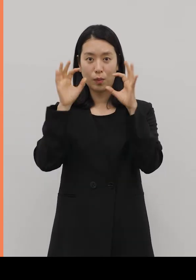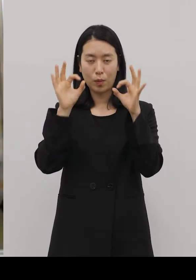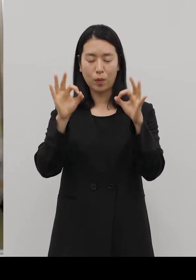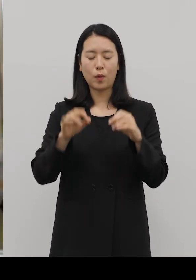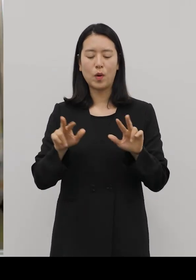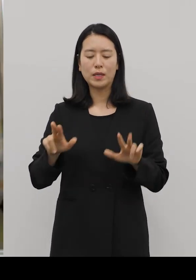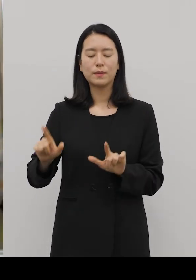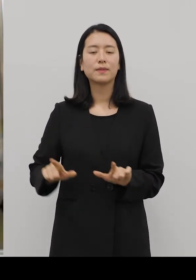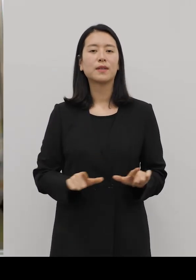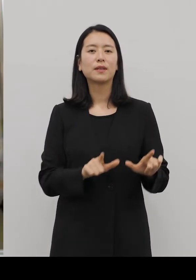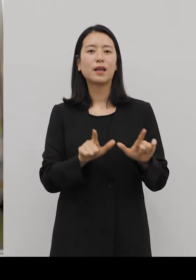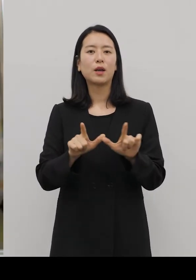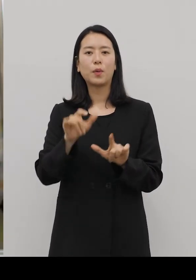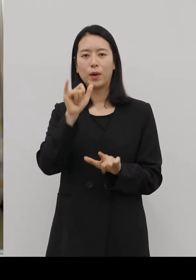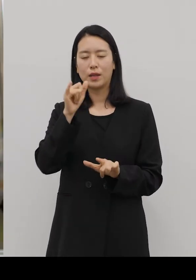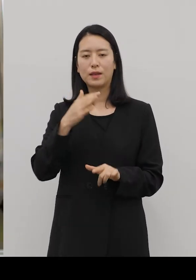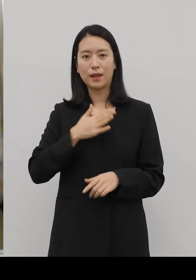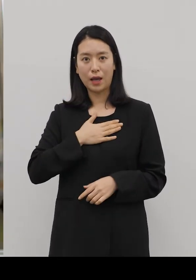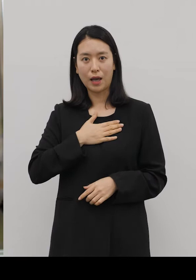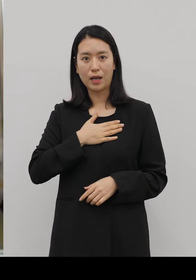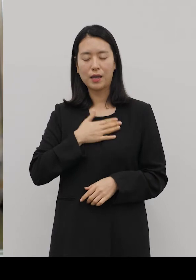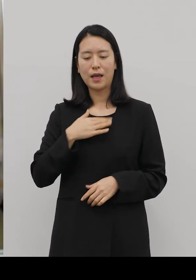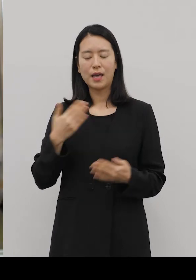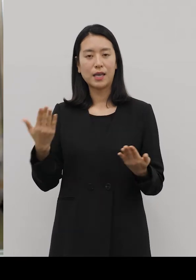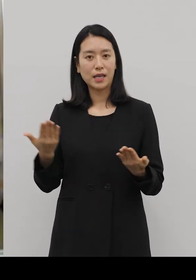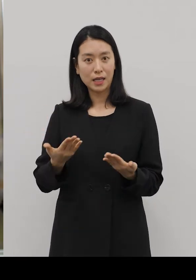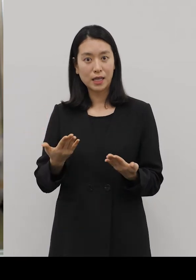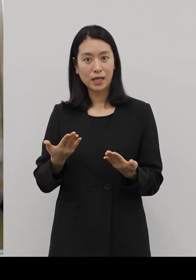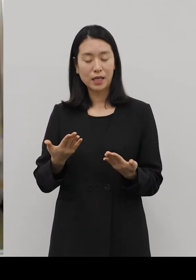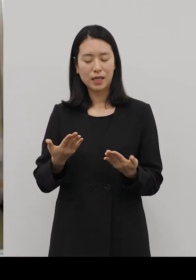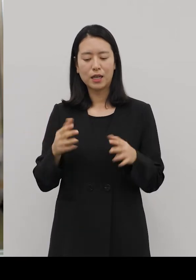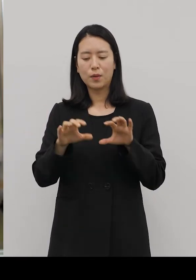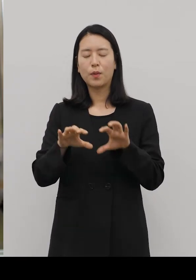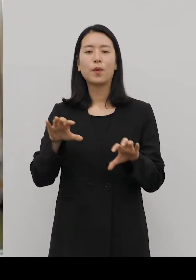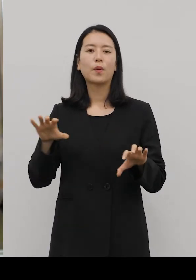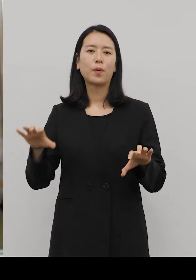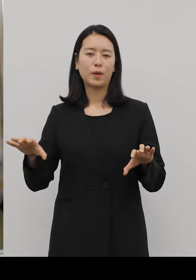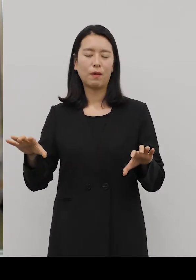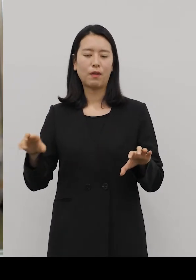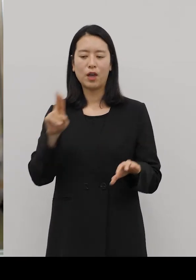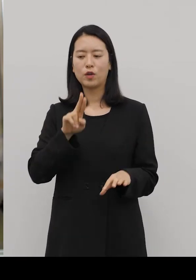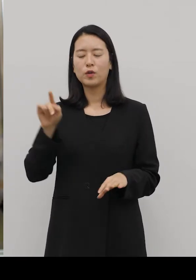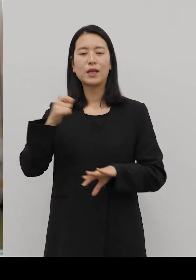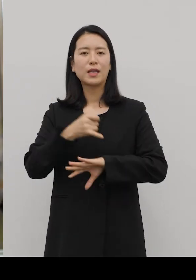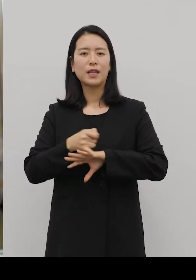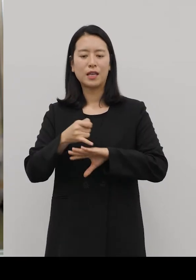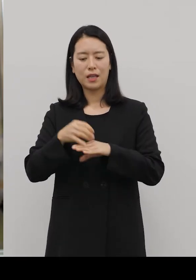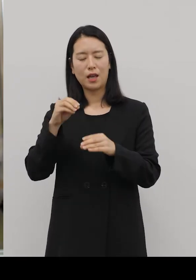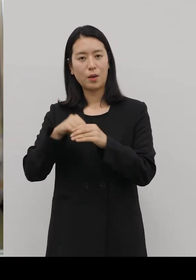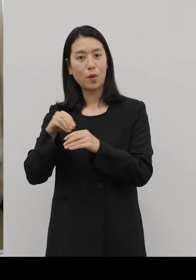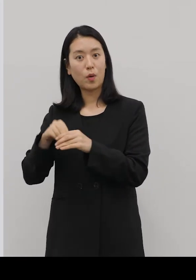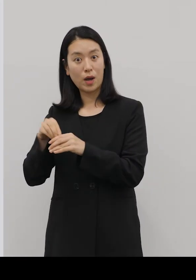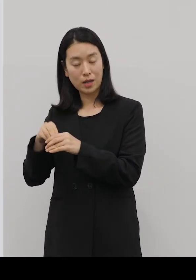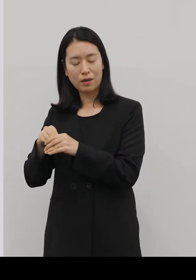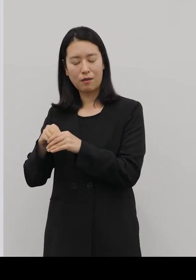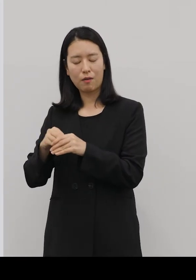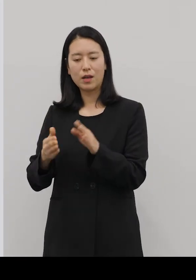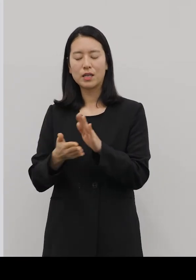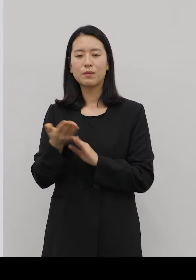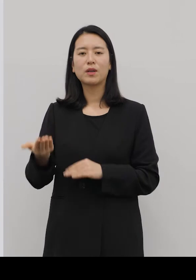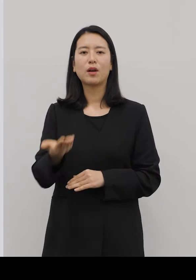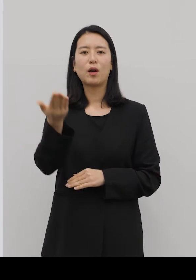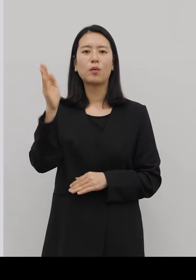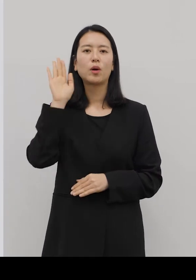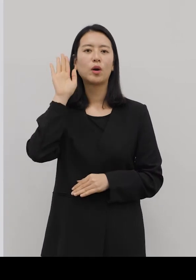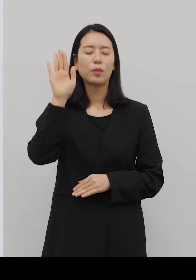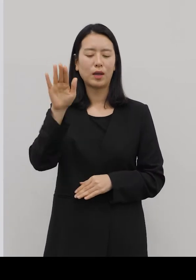바라보고 현재를 살아가는 나의 하루와 나의 일, 곳곳에 유니버설 디자인을 더하여 시민의